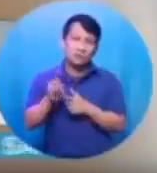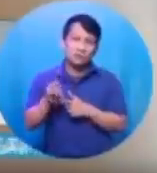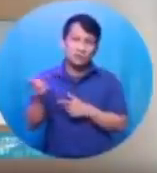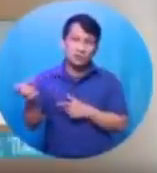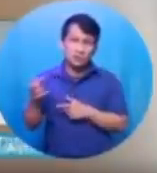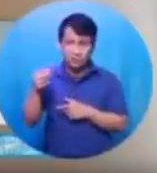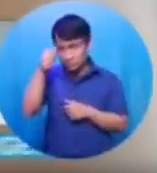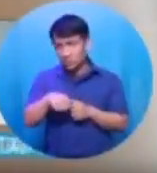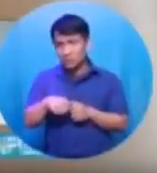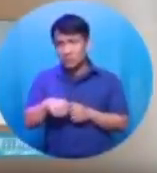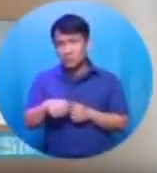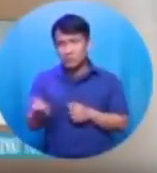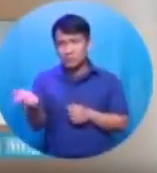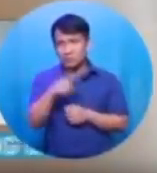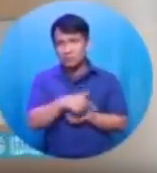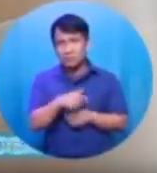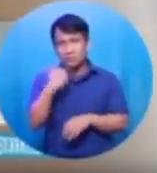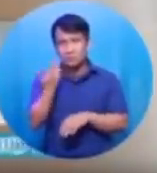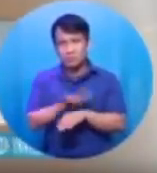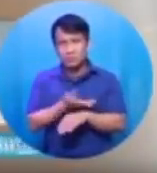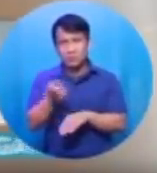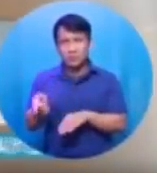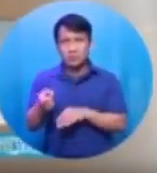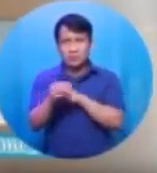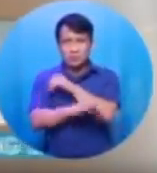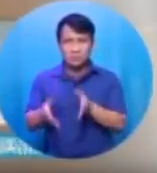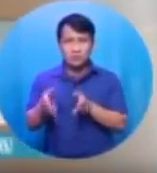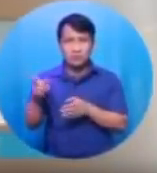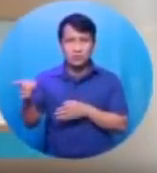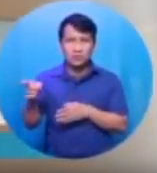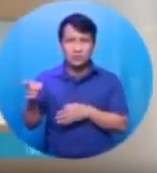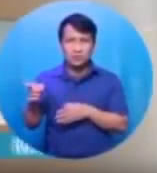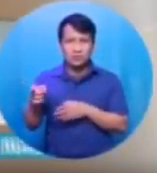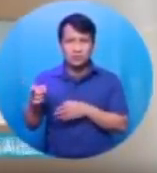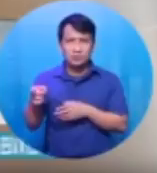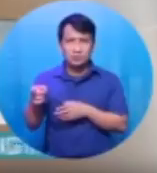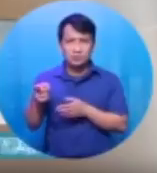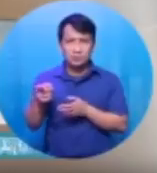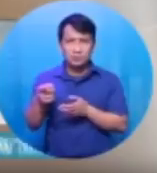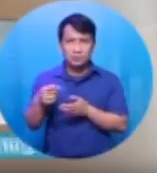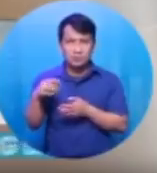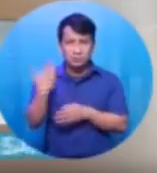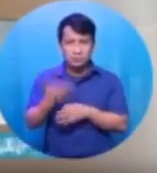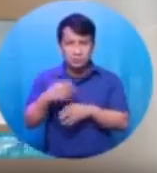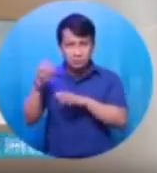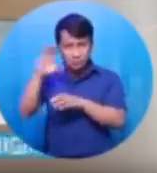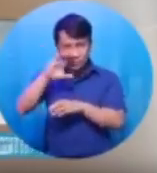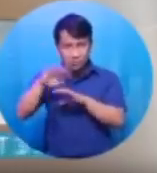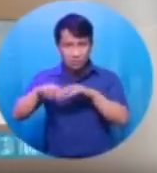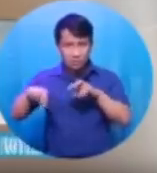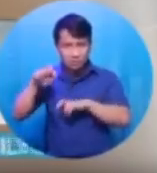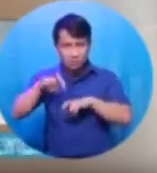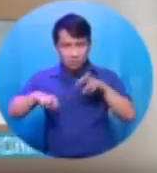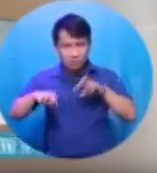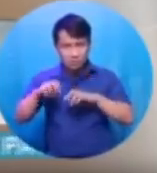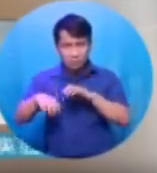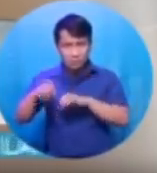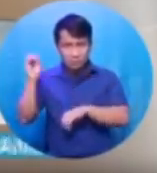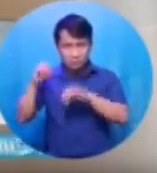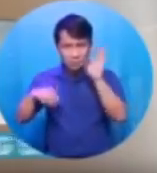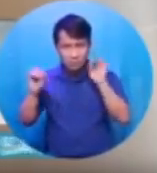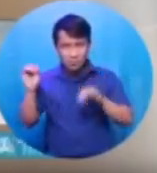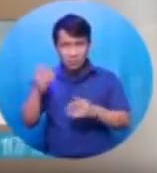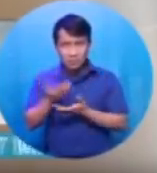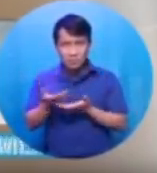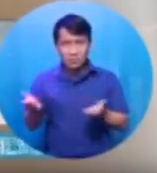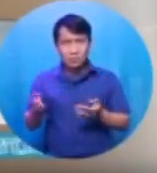Jan, maalala ko nga pala to. Ano nangyari doon sa anak mo sa foreigner na nangangalakal, nang naghalungkat ng basura? Wala po, hindi po totoo, sir. Hindi